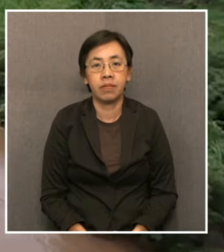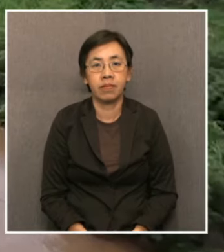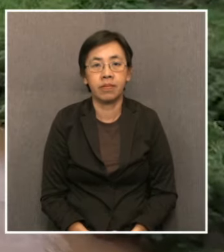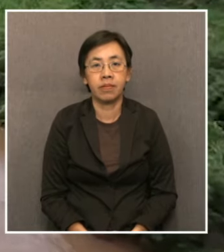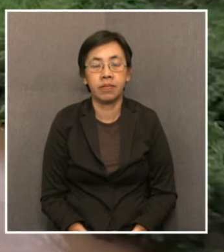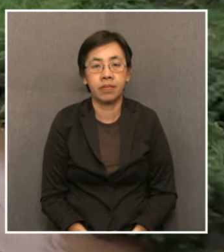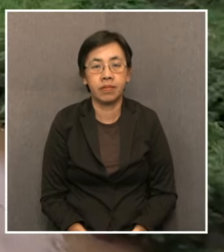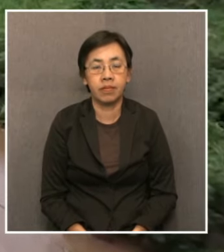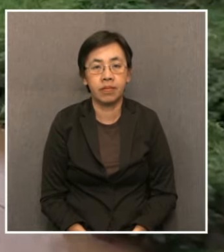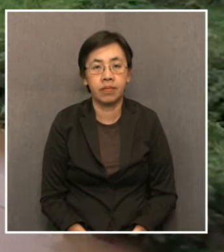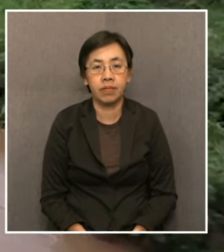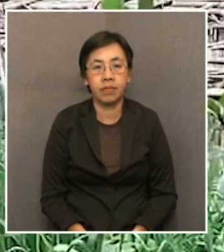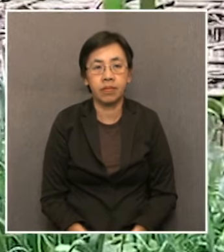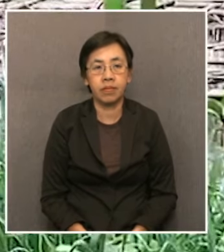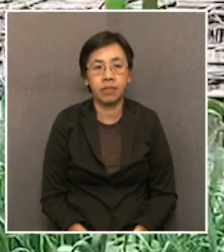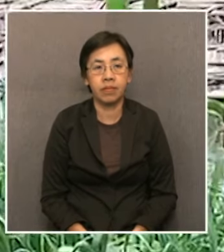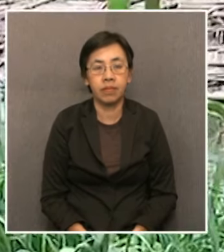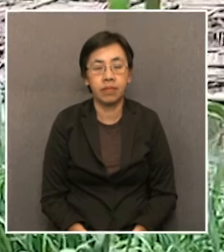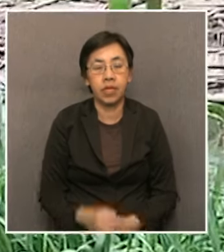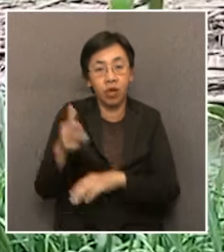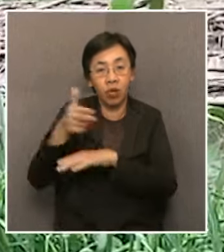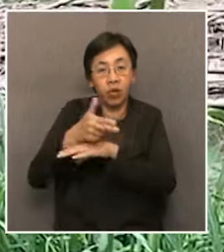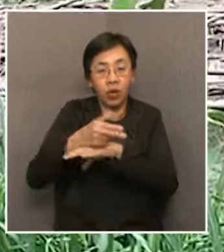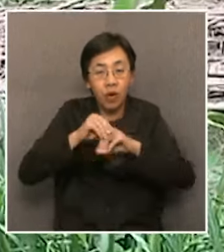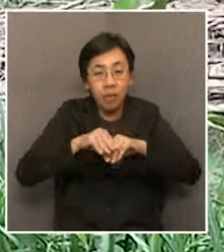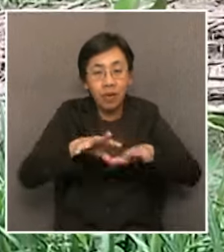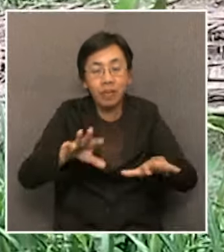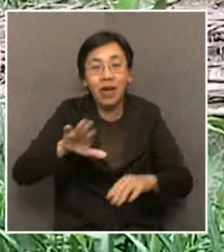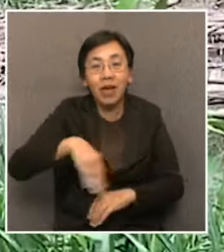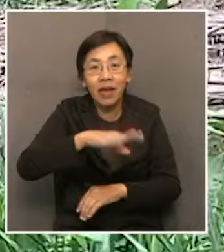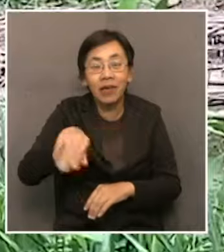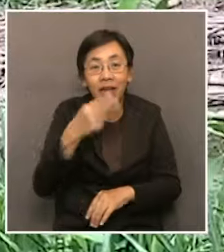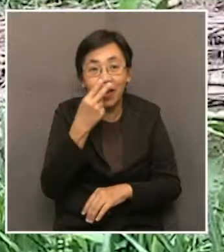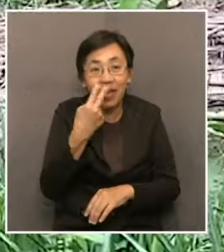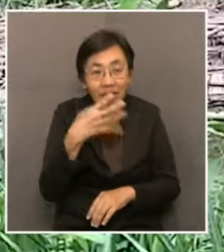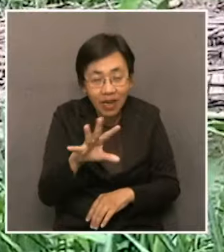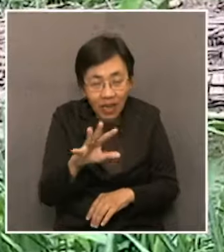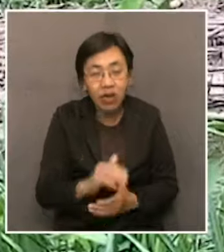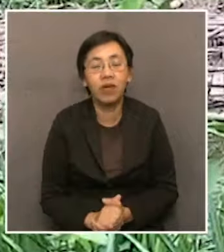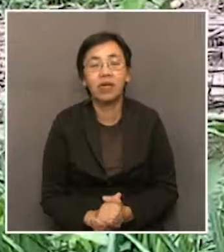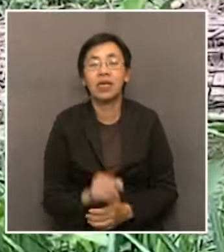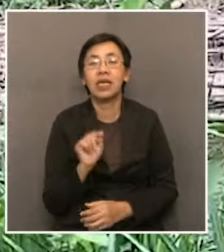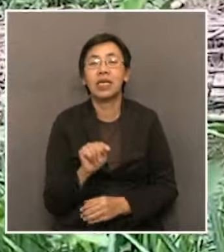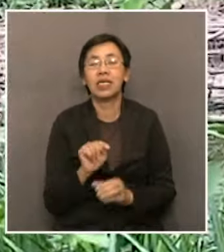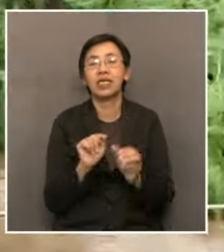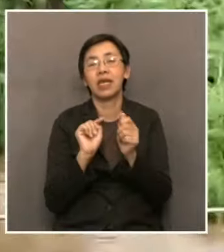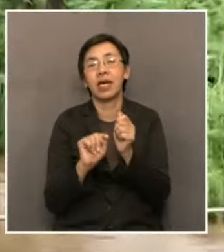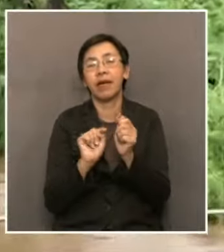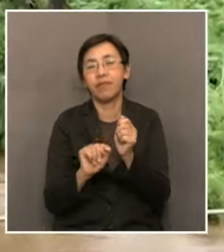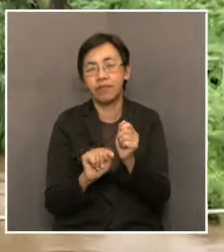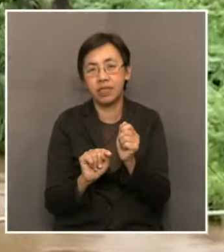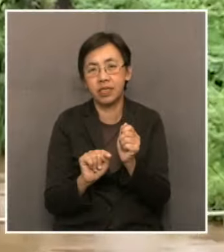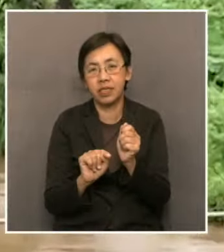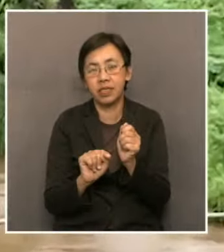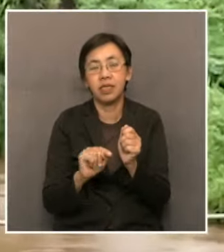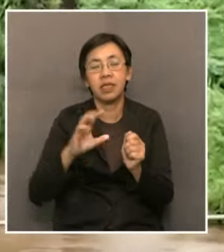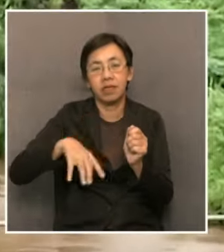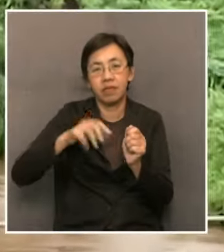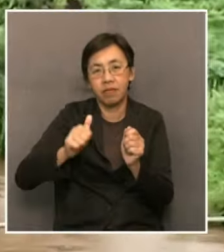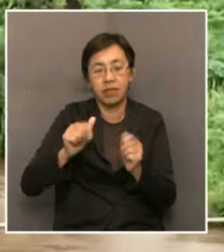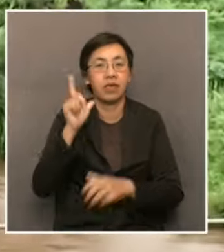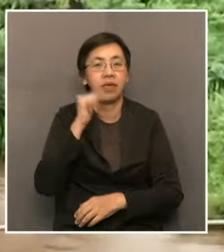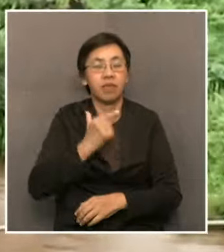ให้คุณผู้ชมได้ดูสถานการณ์ที่พื้นที่บ้านสบสอยตำบลปางหมูอำเภอเมืองจังหวัด